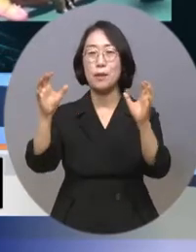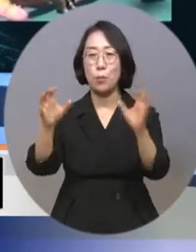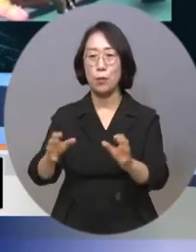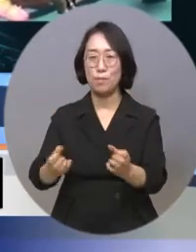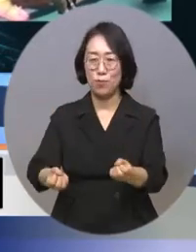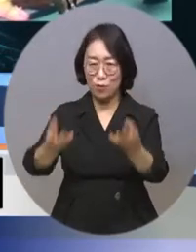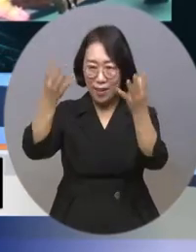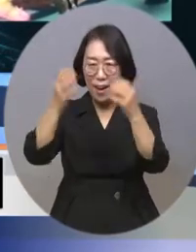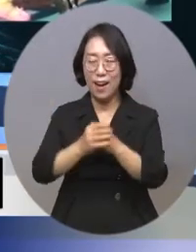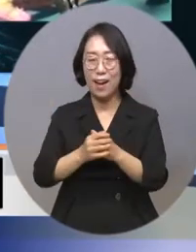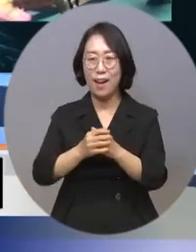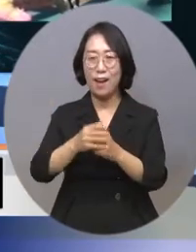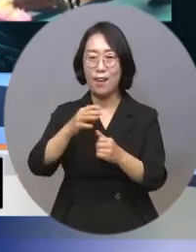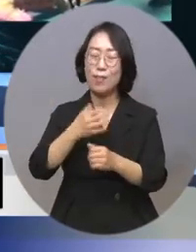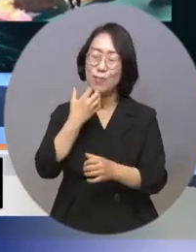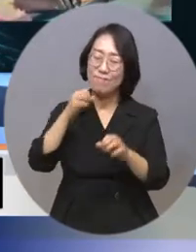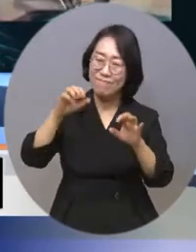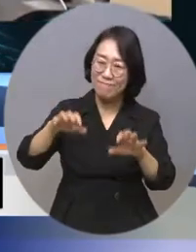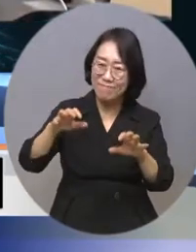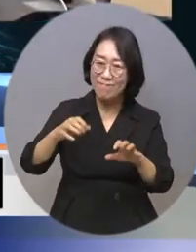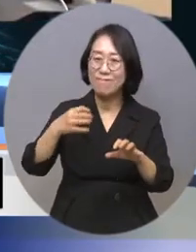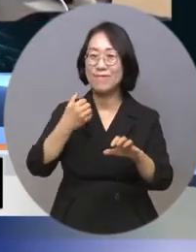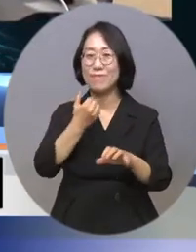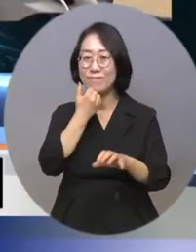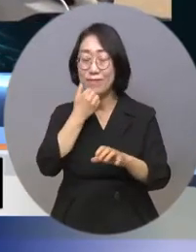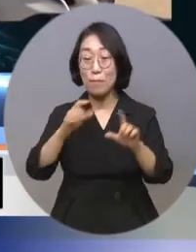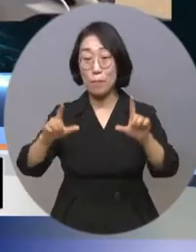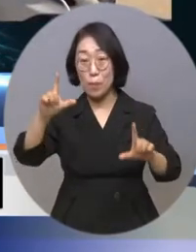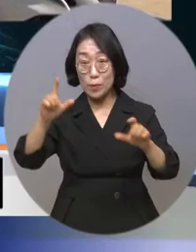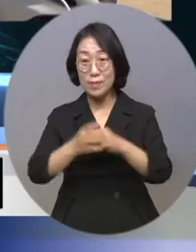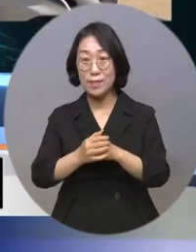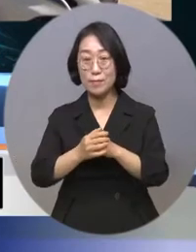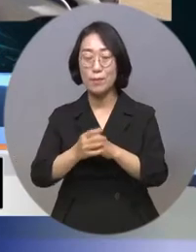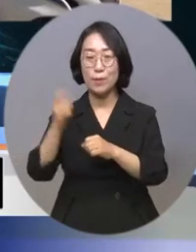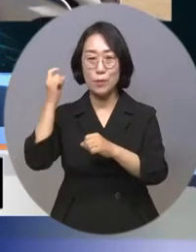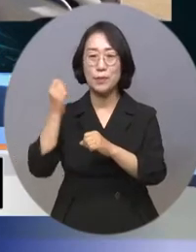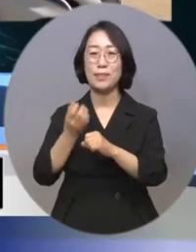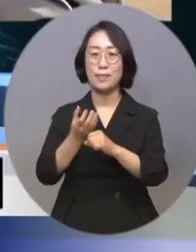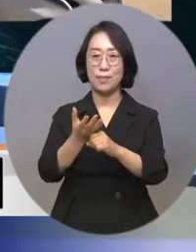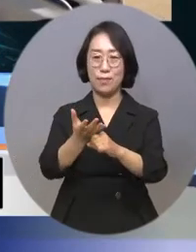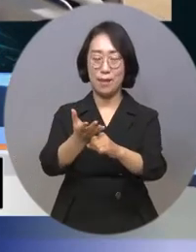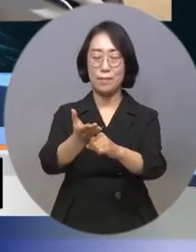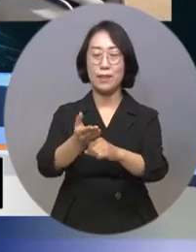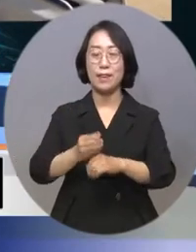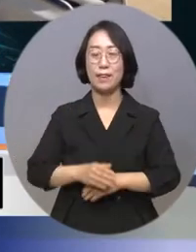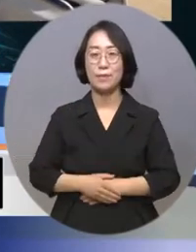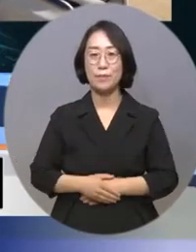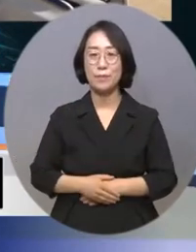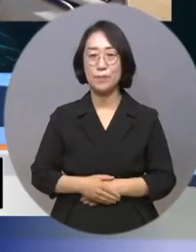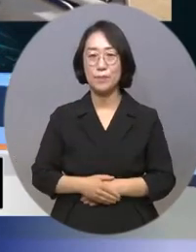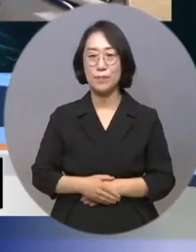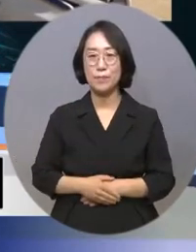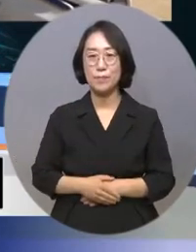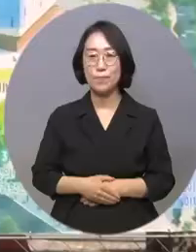어린이들의 웃음소리가 끊이지 않았는데요. 어린이들의 밝은 목소리를 장유진 기자가 들어봤습니다.